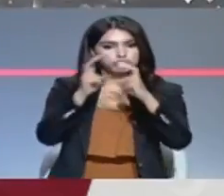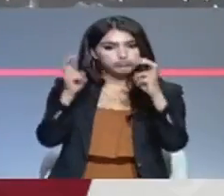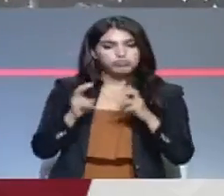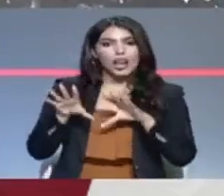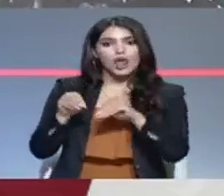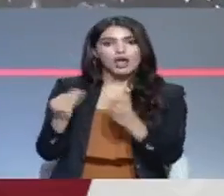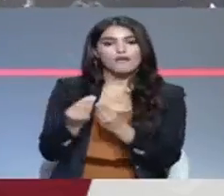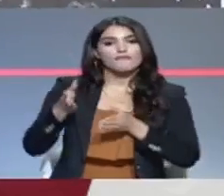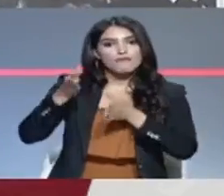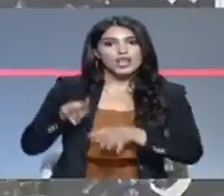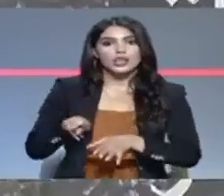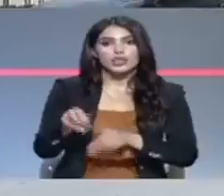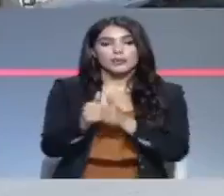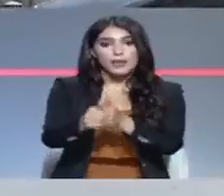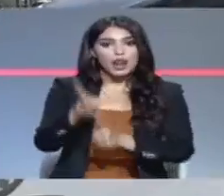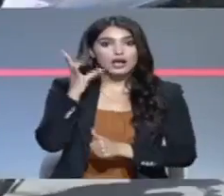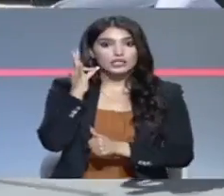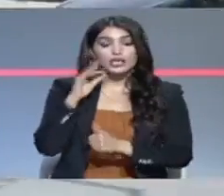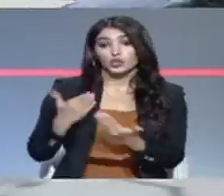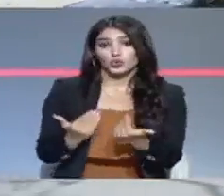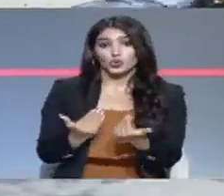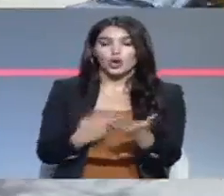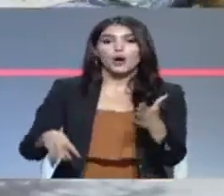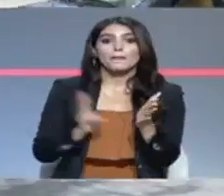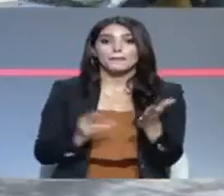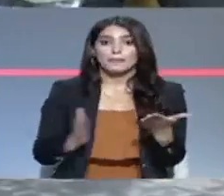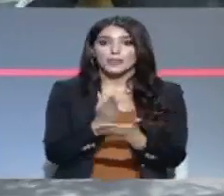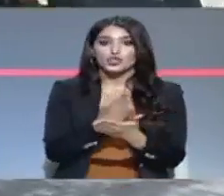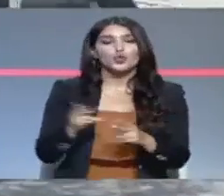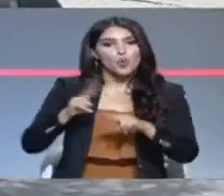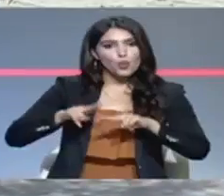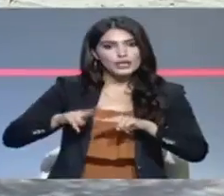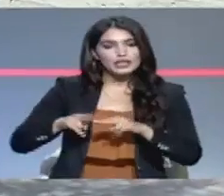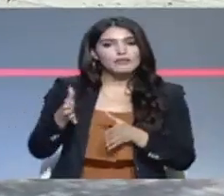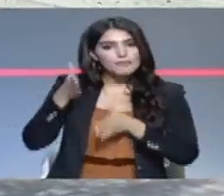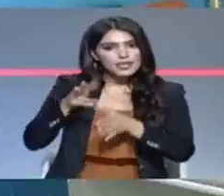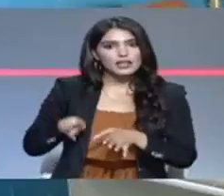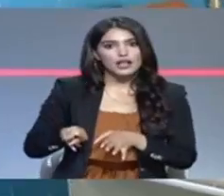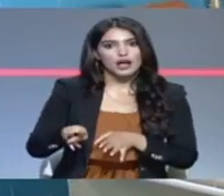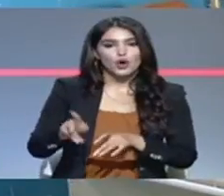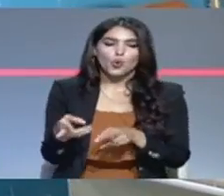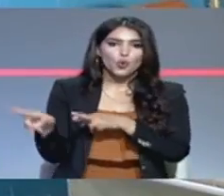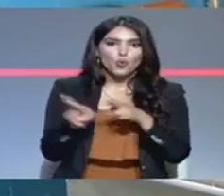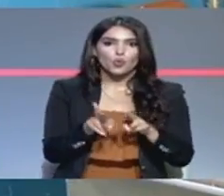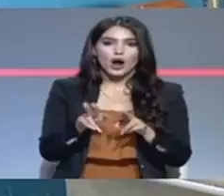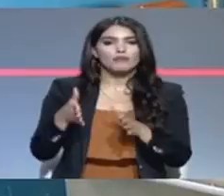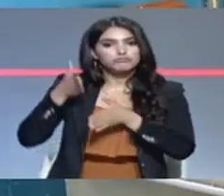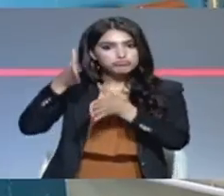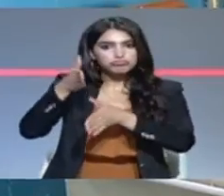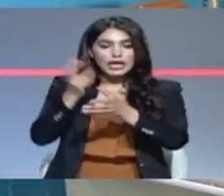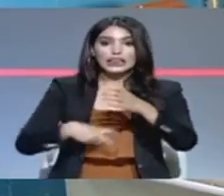محطة السكة الحديدية بالقصرين في انتظار تفعيل مشروع إحياء السكة الحديدية وإعادة قطار